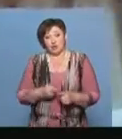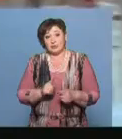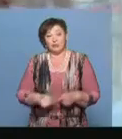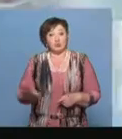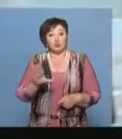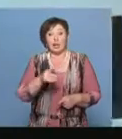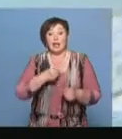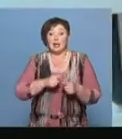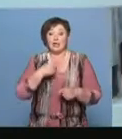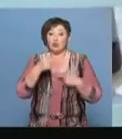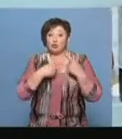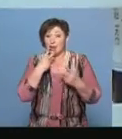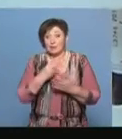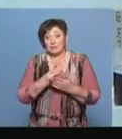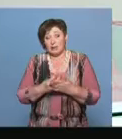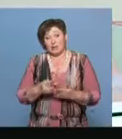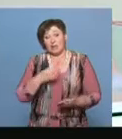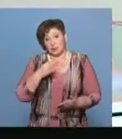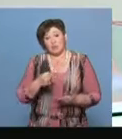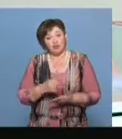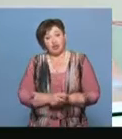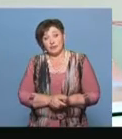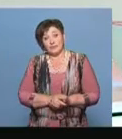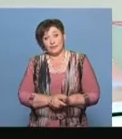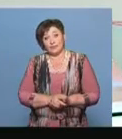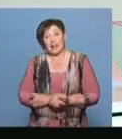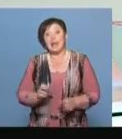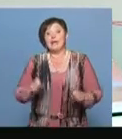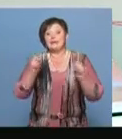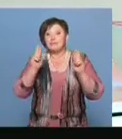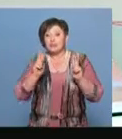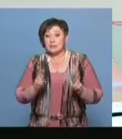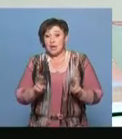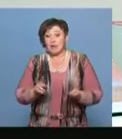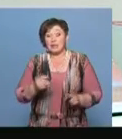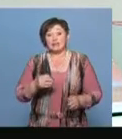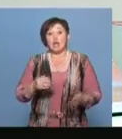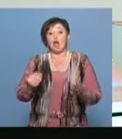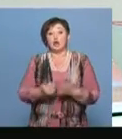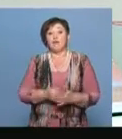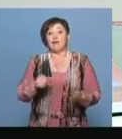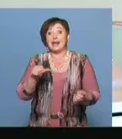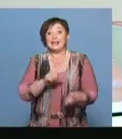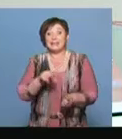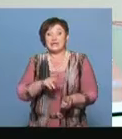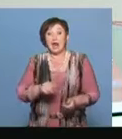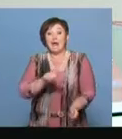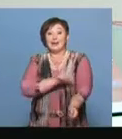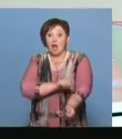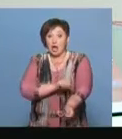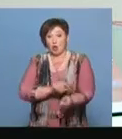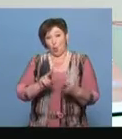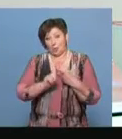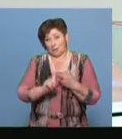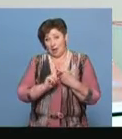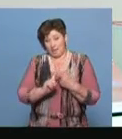Чуть позднее о них объявят публично. Специалисты сейчас ждут итогов тестирования на наркозависимость среди молодежи. В этом